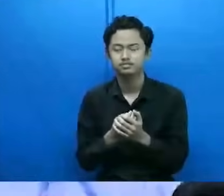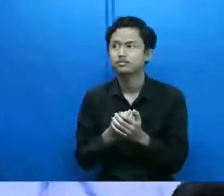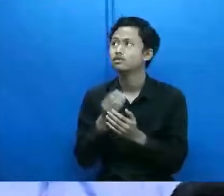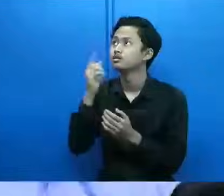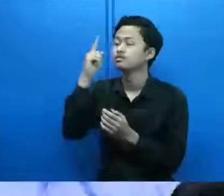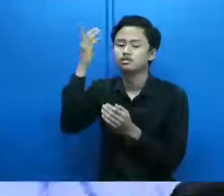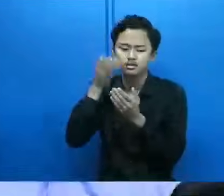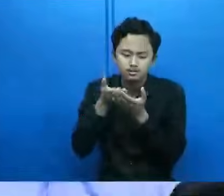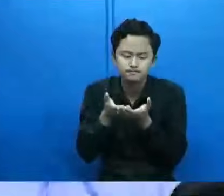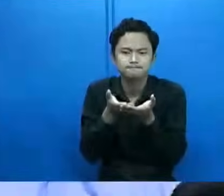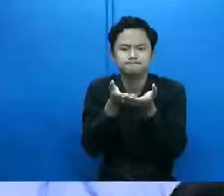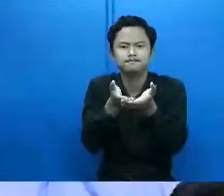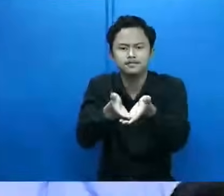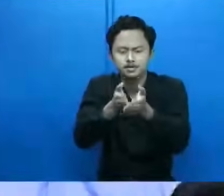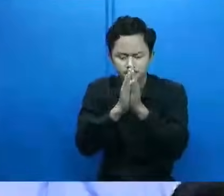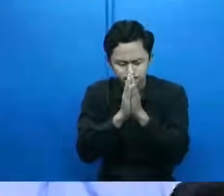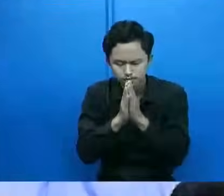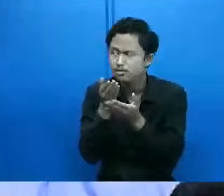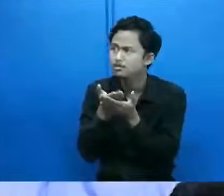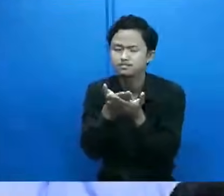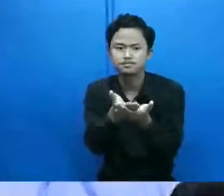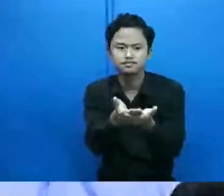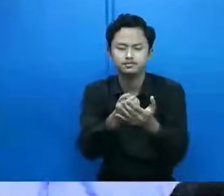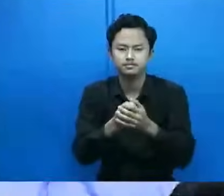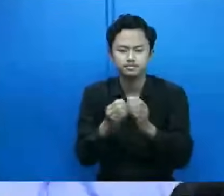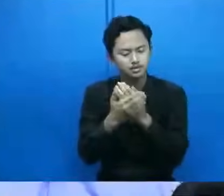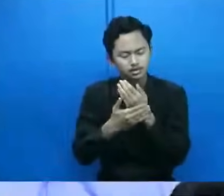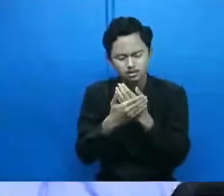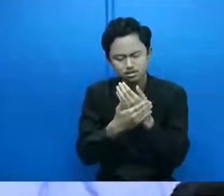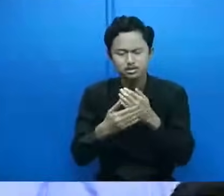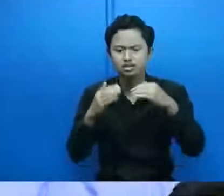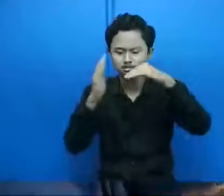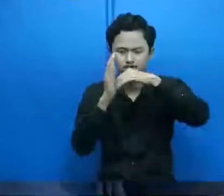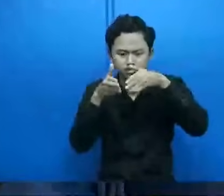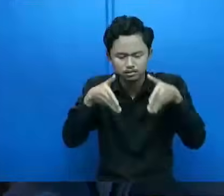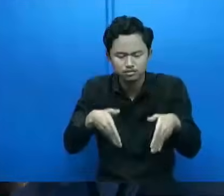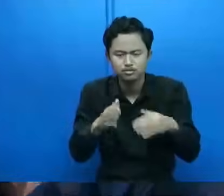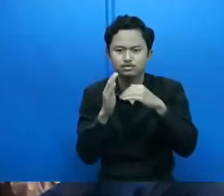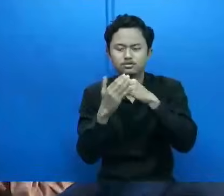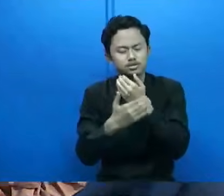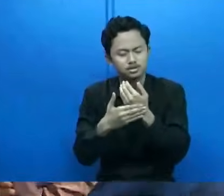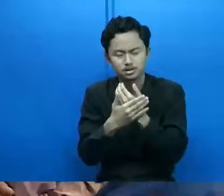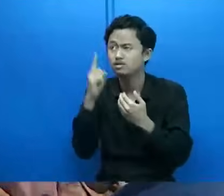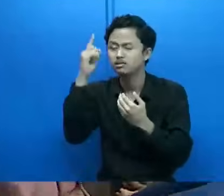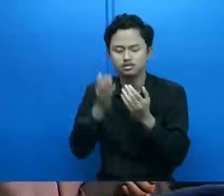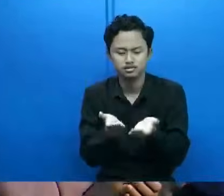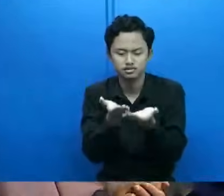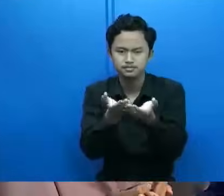beliau, ya Allah, ampunan terbaik dari sisimu, ya Rabbul Alamin. Sayangi beliau di alam kuburnya seperti engkau menyayangi di dunia, ya Arhamar